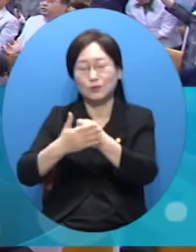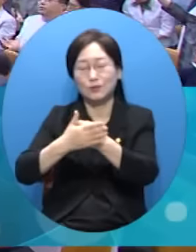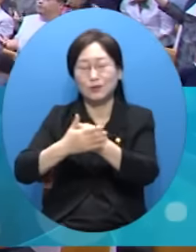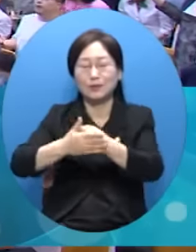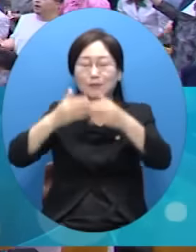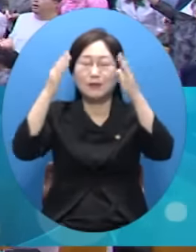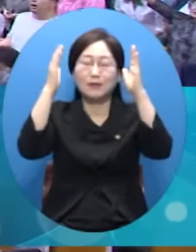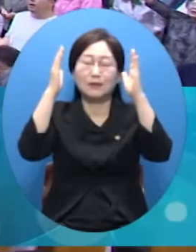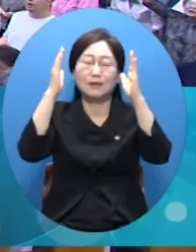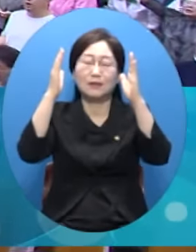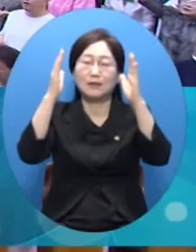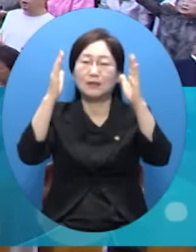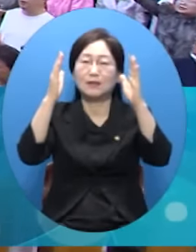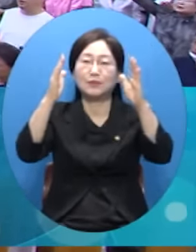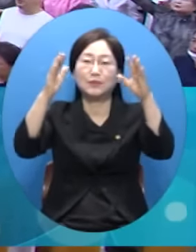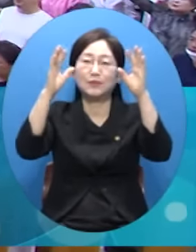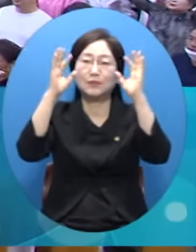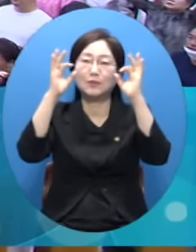도우심